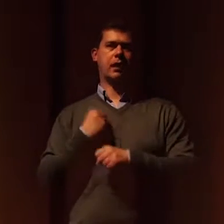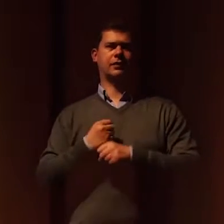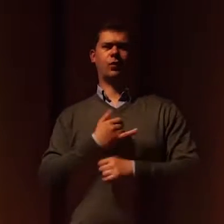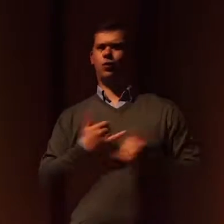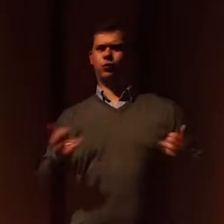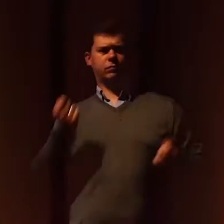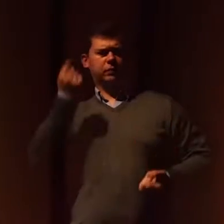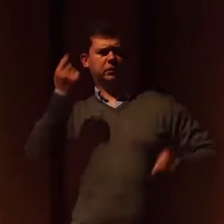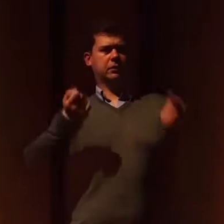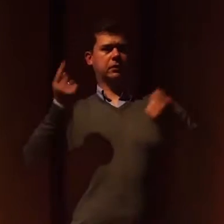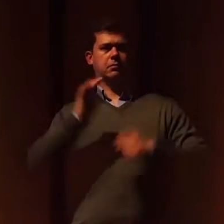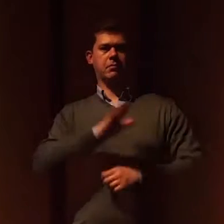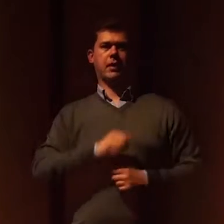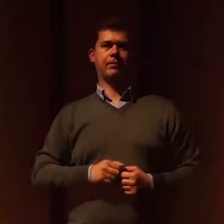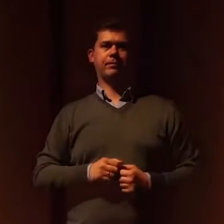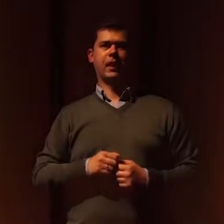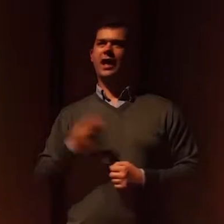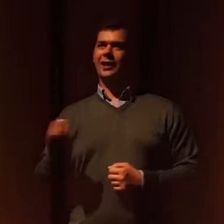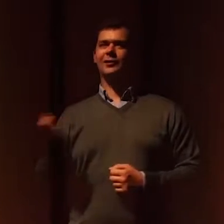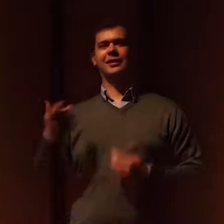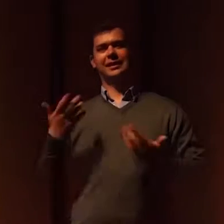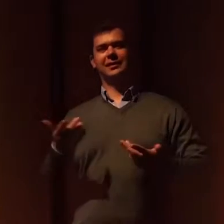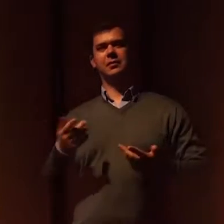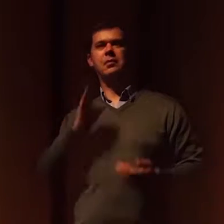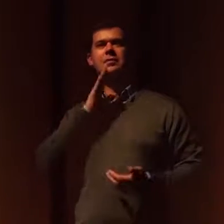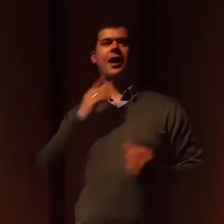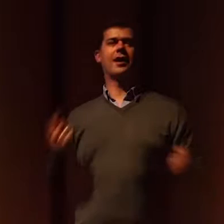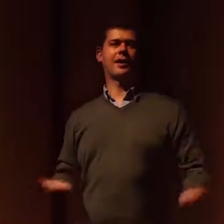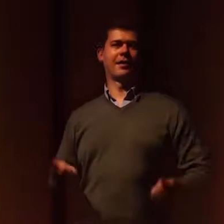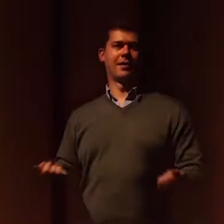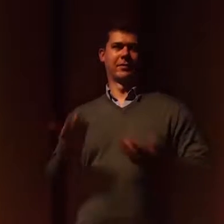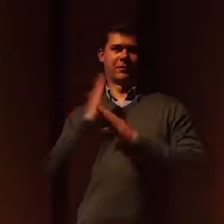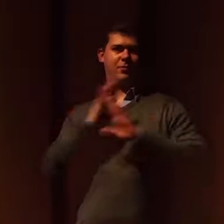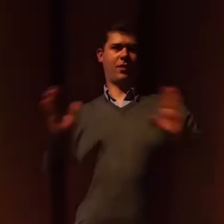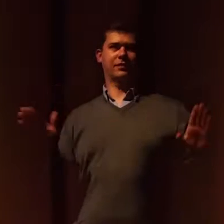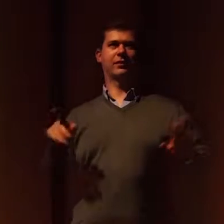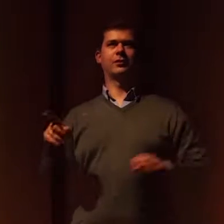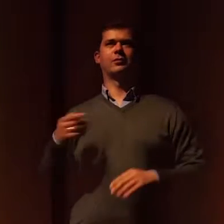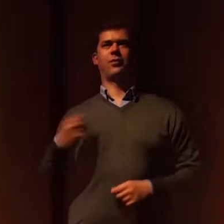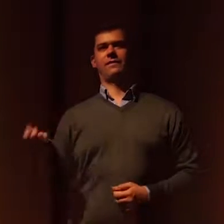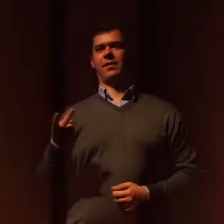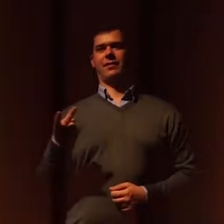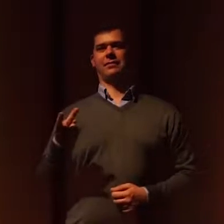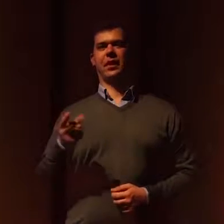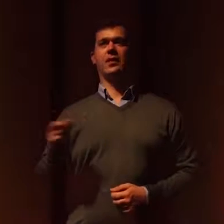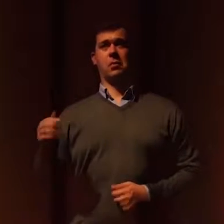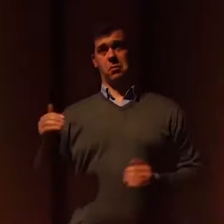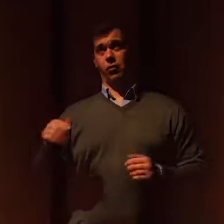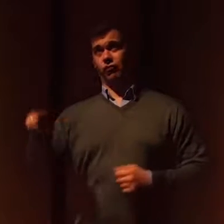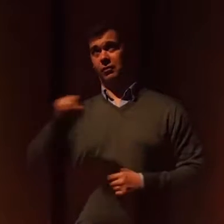ciekawych inicjatyw ja tutaj może zareklamuj takie dwie inicjatywy bo myślę że państwo